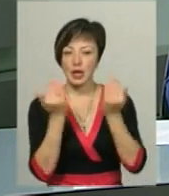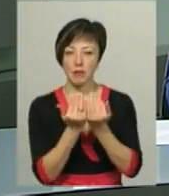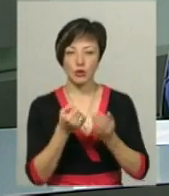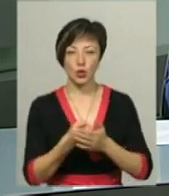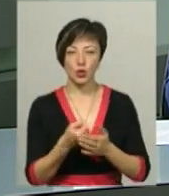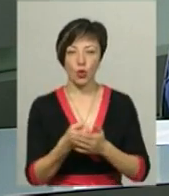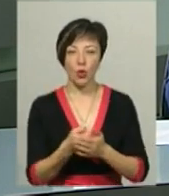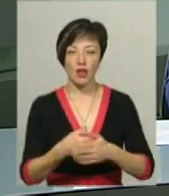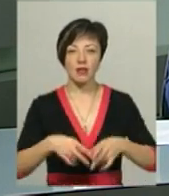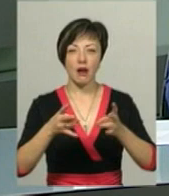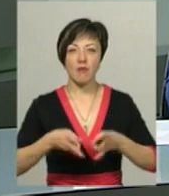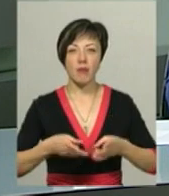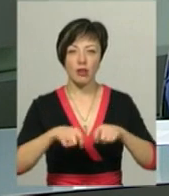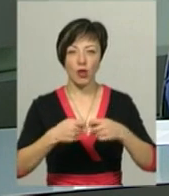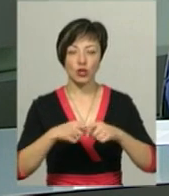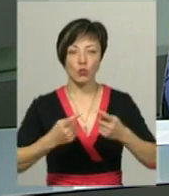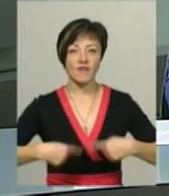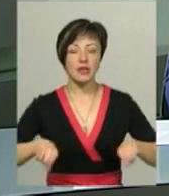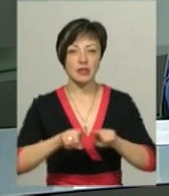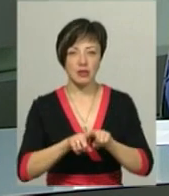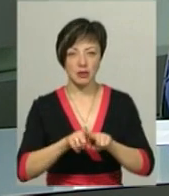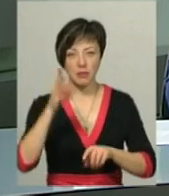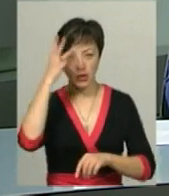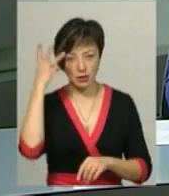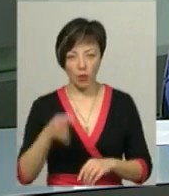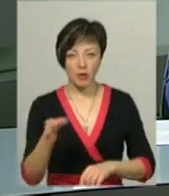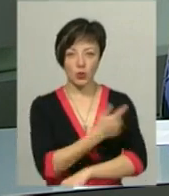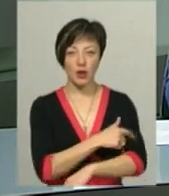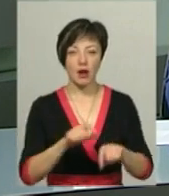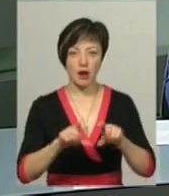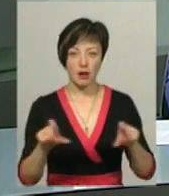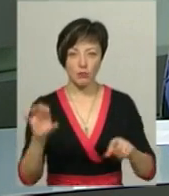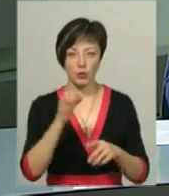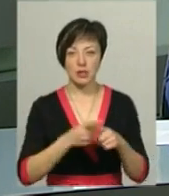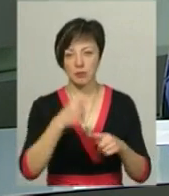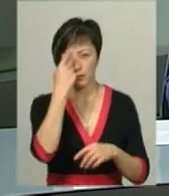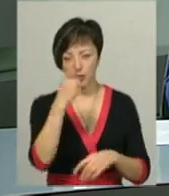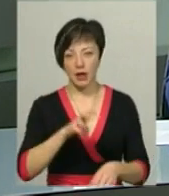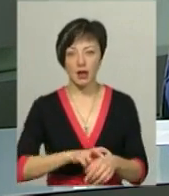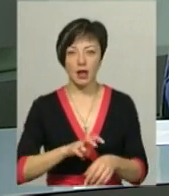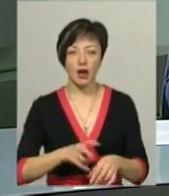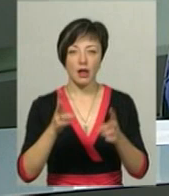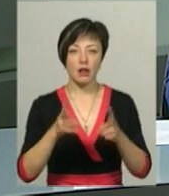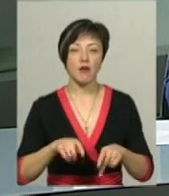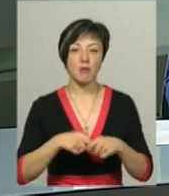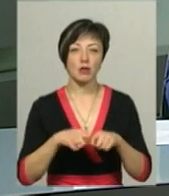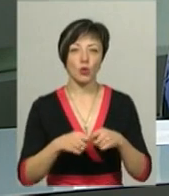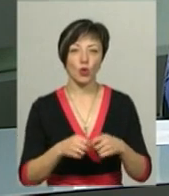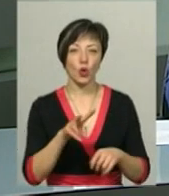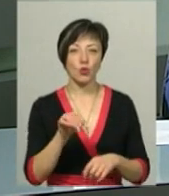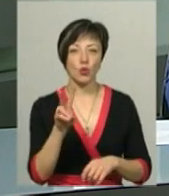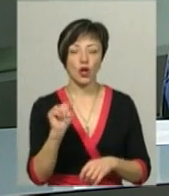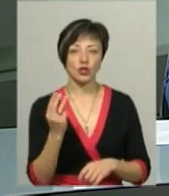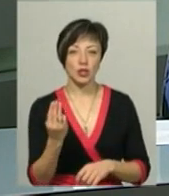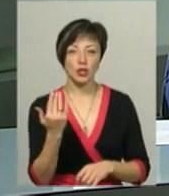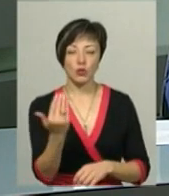до ортопедо-травматологічного відділення Хмельницької обласної лікарні. Про це повідомляє лікар-травматолог Костянтин Лукаш. За